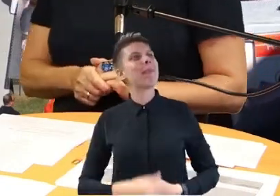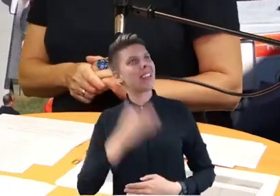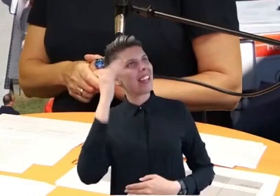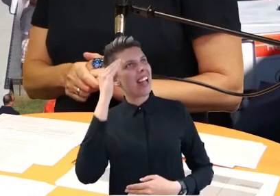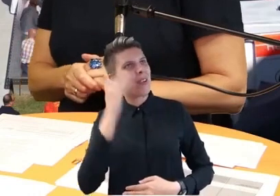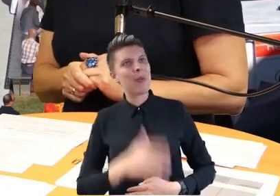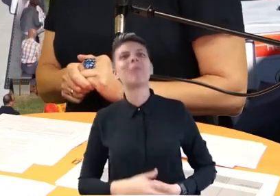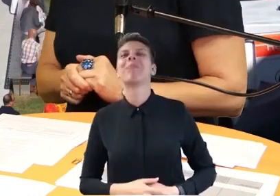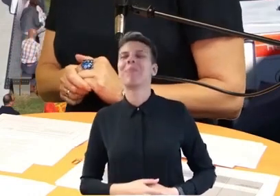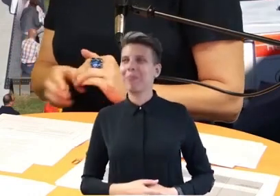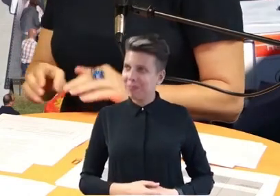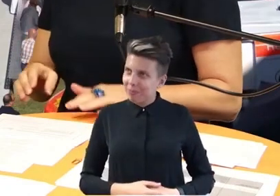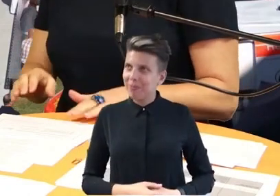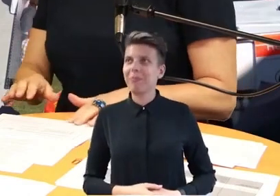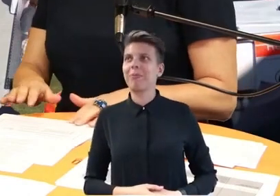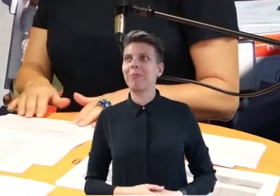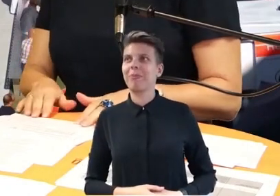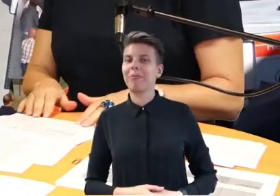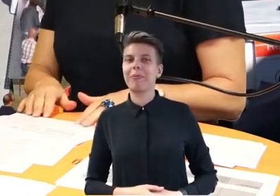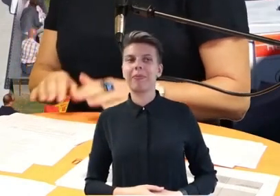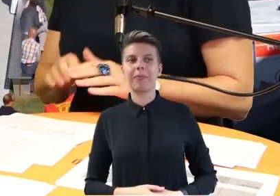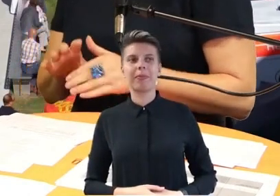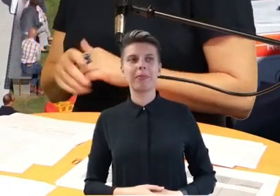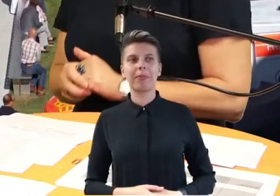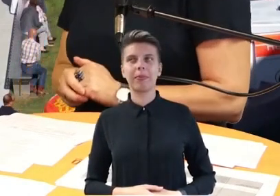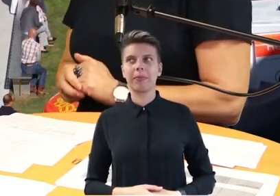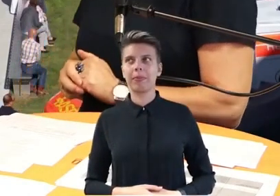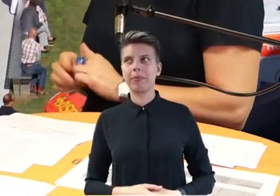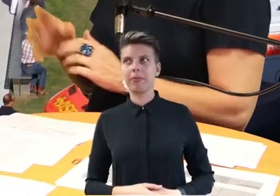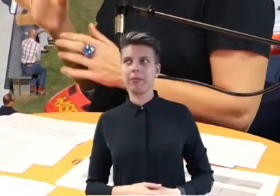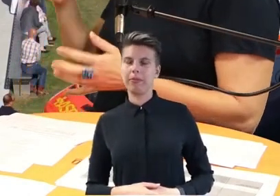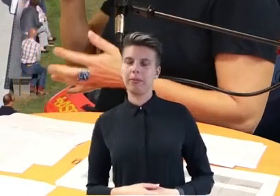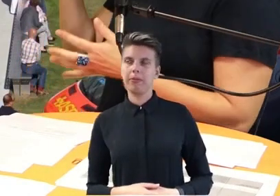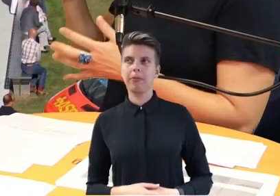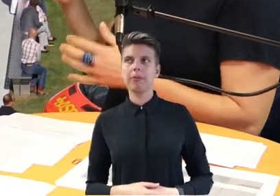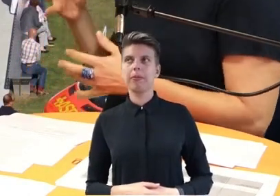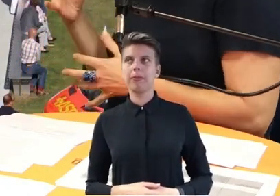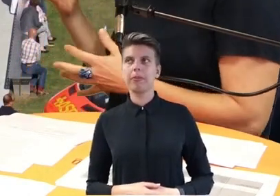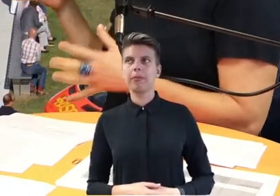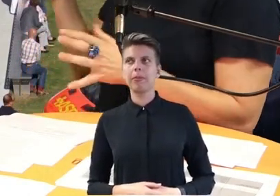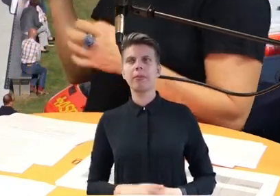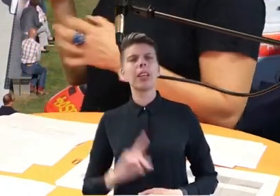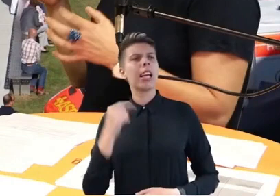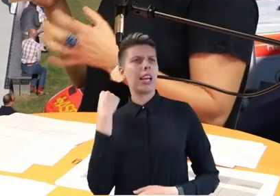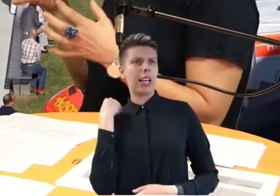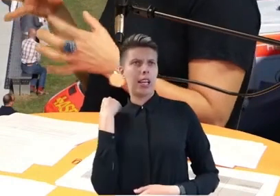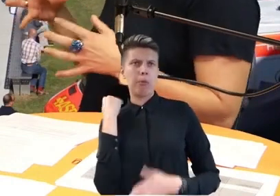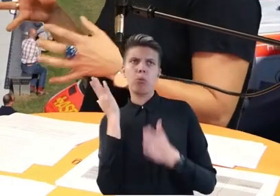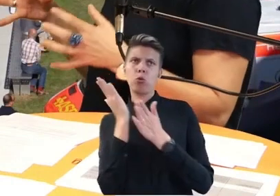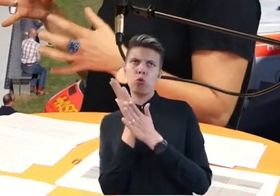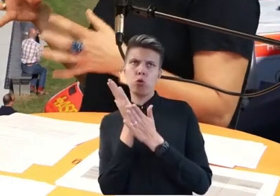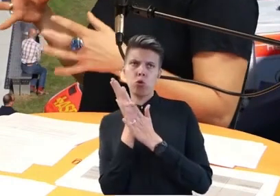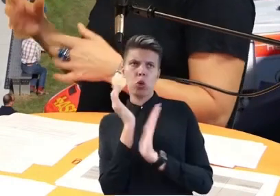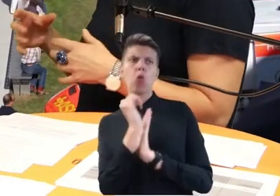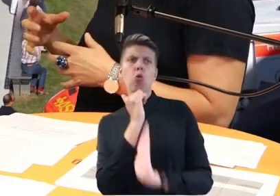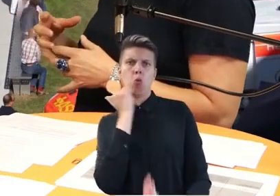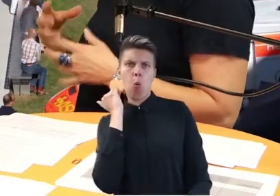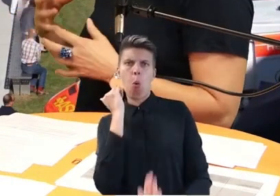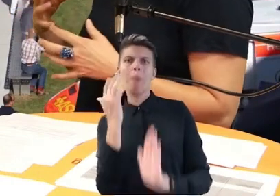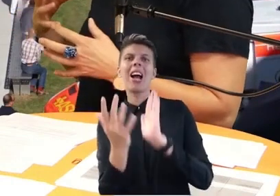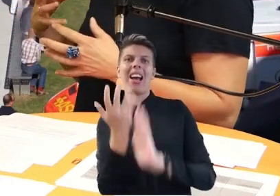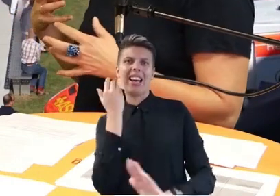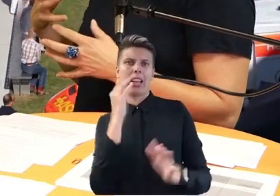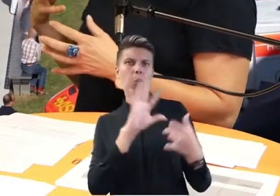Hallo. Wir wollten ja darüber sprechen, die Rettungskette. Ich habe sie jetzt so im Kleinen erzählt, aber